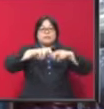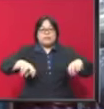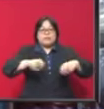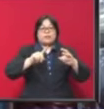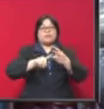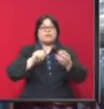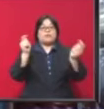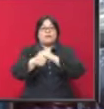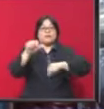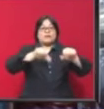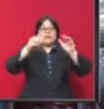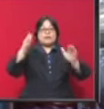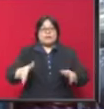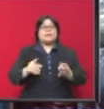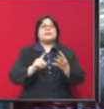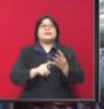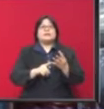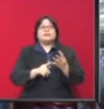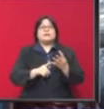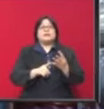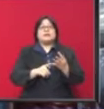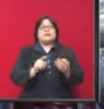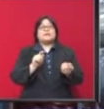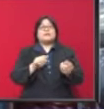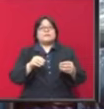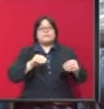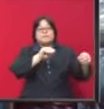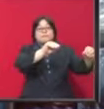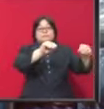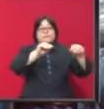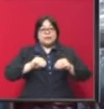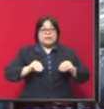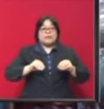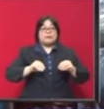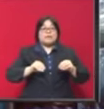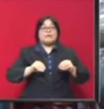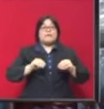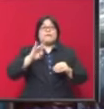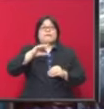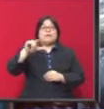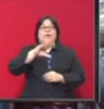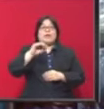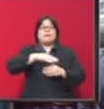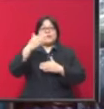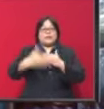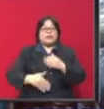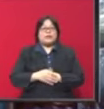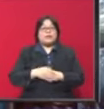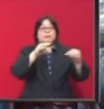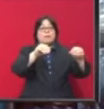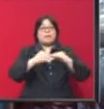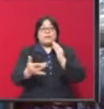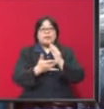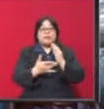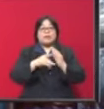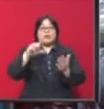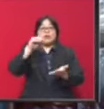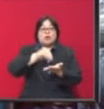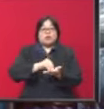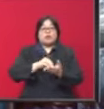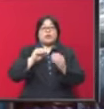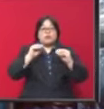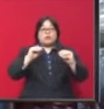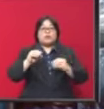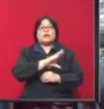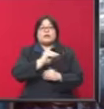petukaran saintis pembangunan pemindahan pembangunan film Venice pemindahan teknologi Logistic